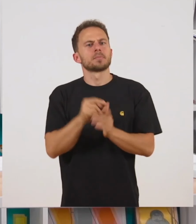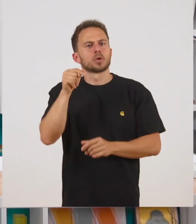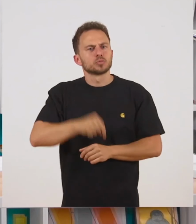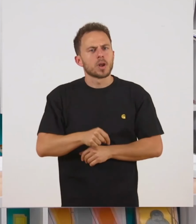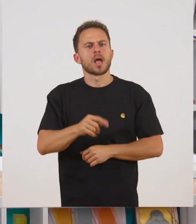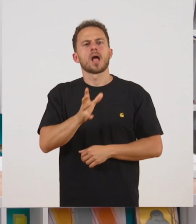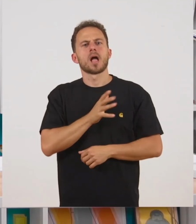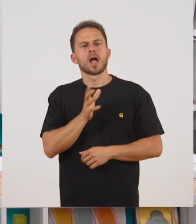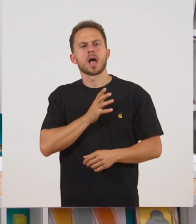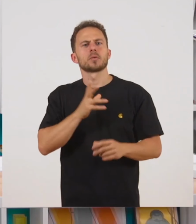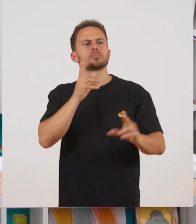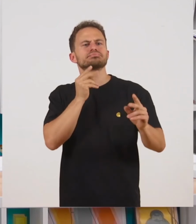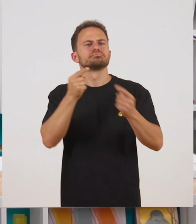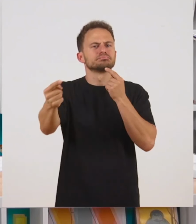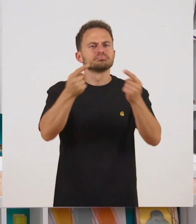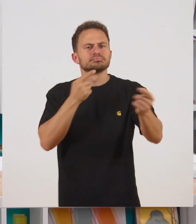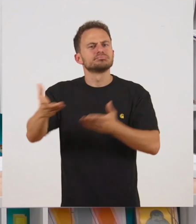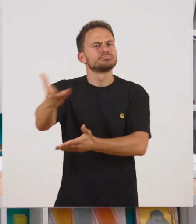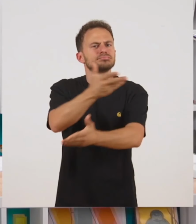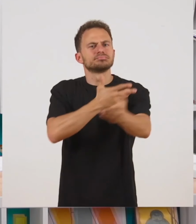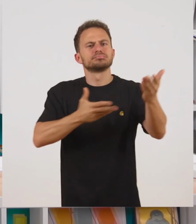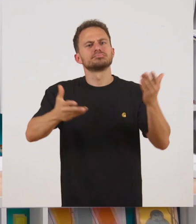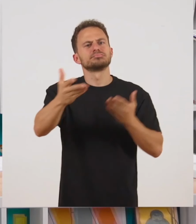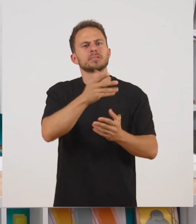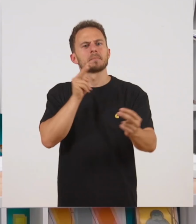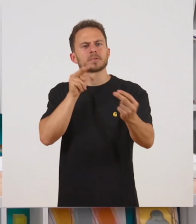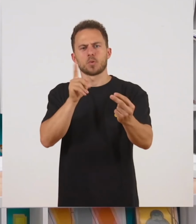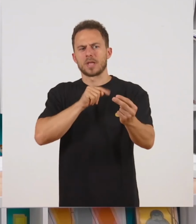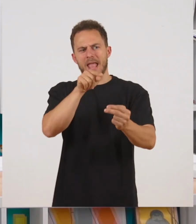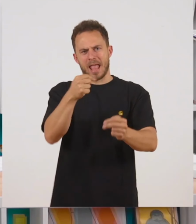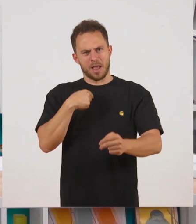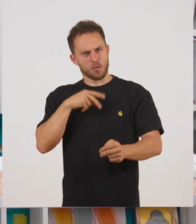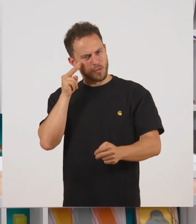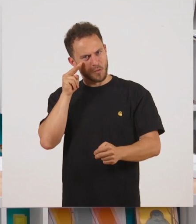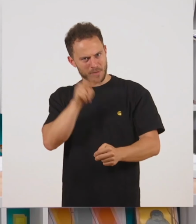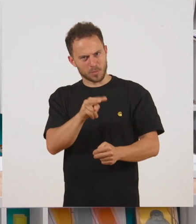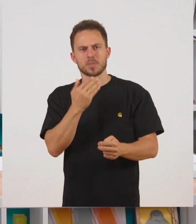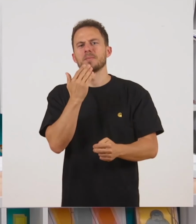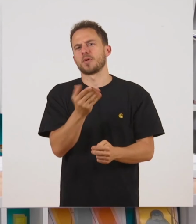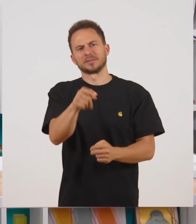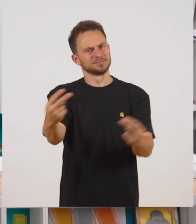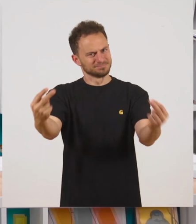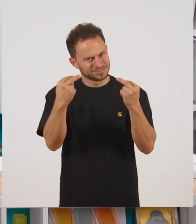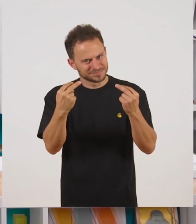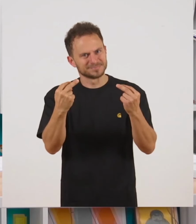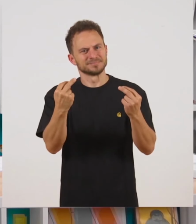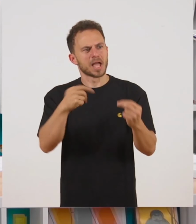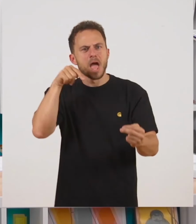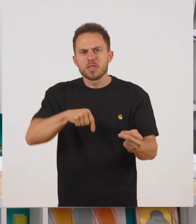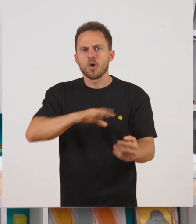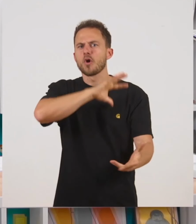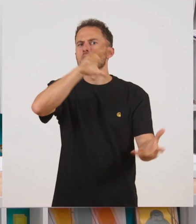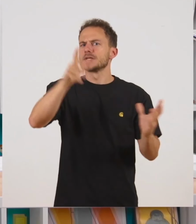βλέπετε, που σας καταλαβαίνω παρόλο που δεν σας βλέπω, ζούμε στη γη, τότε υπάρχει και ζωή